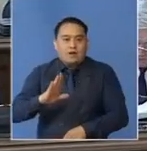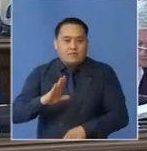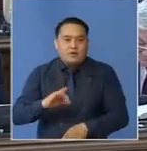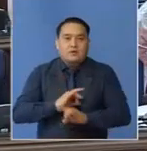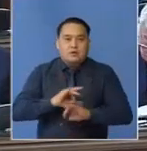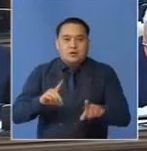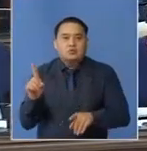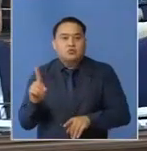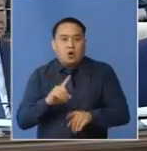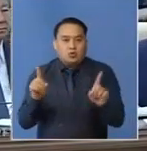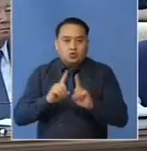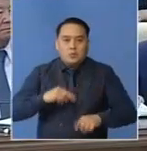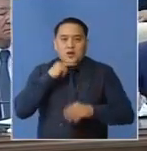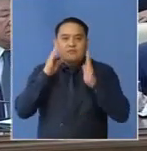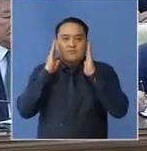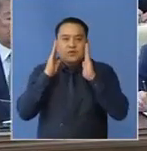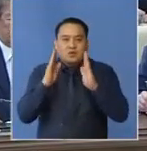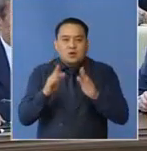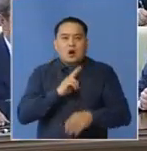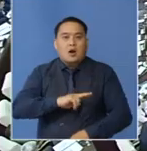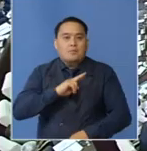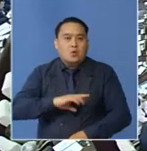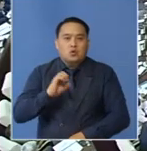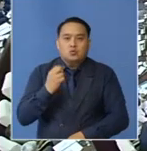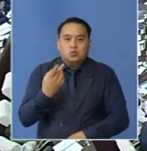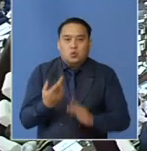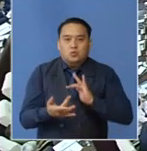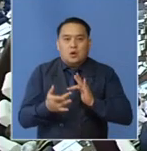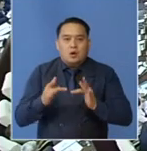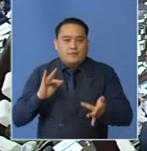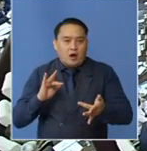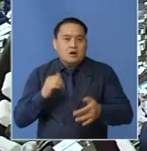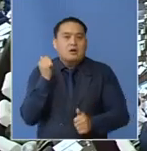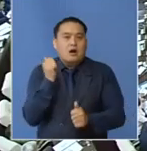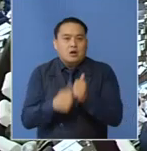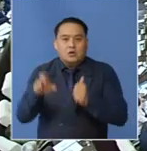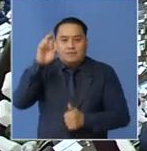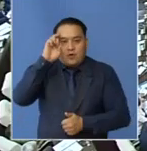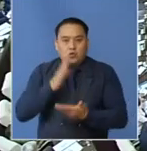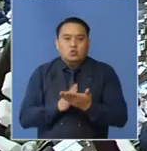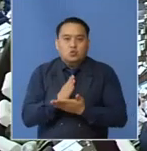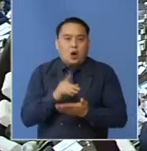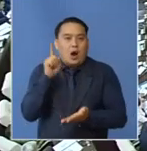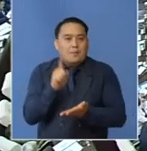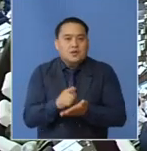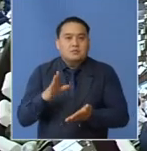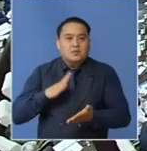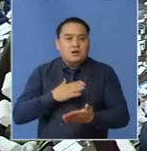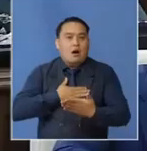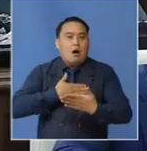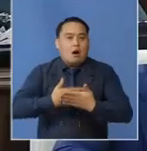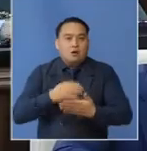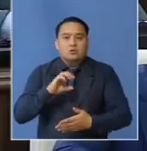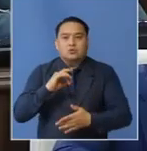Токаев отметил, что особое внимание надо уделить работе социальными сетями. Каждый государственный служащий должен быть